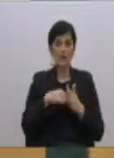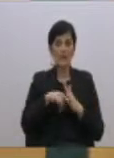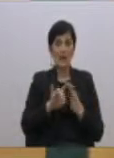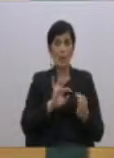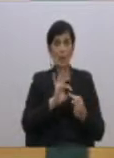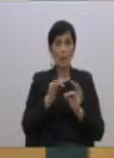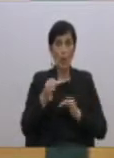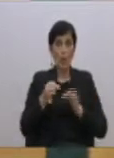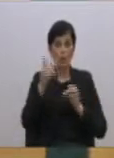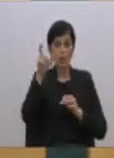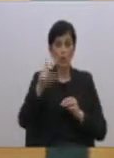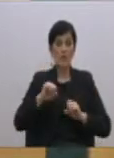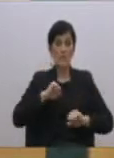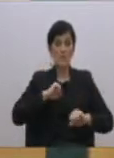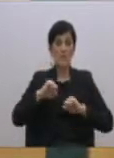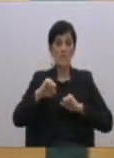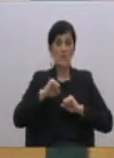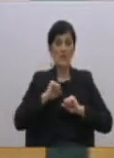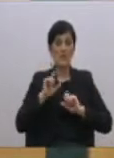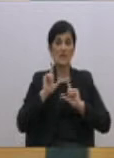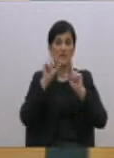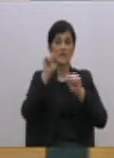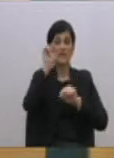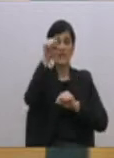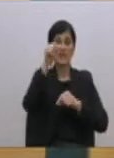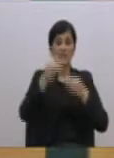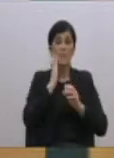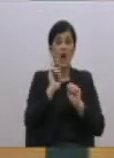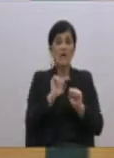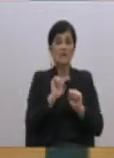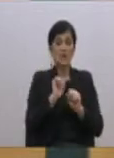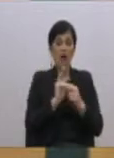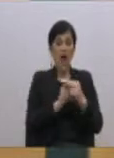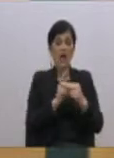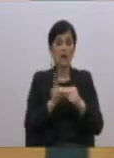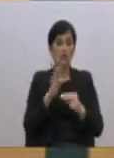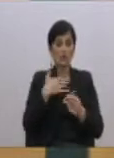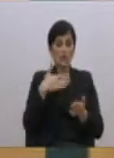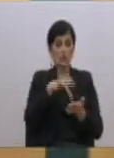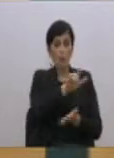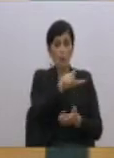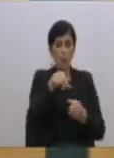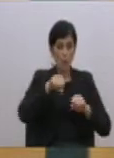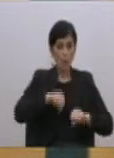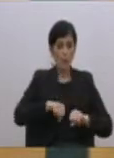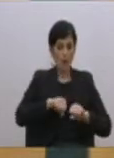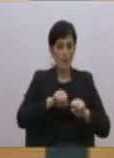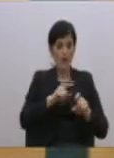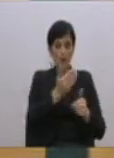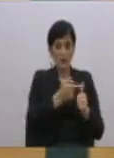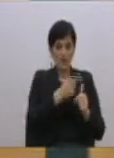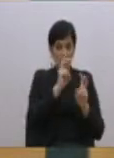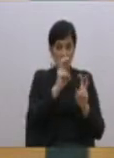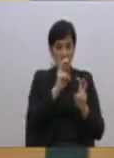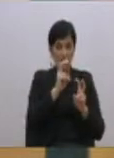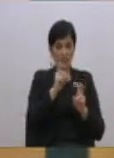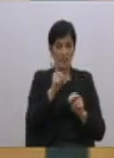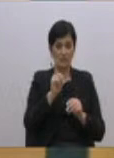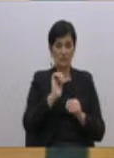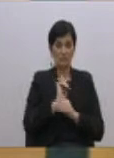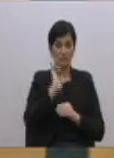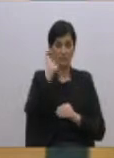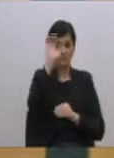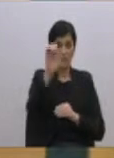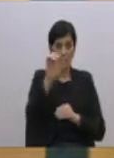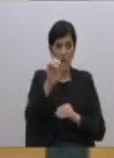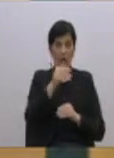mă să martă, mi-i uline bulikne, sim să se amartoși, marța geleba, șeferhez, da, sala, ce bispele, bispele, da, sa, cu ei n-am asut odept ca de sahlebas, da, stoi, mă uț